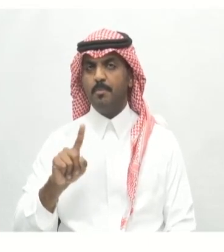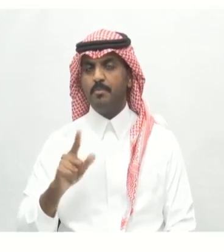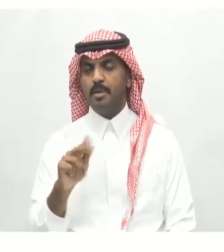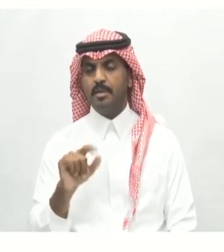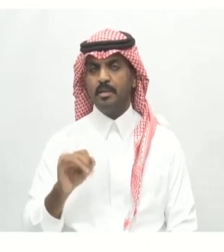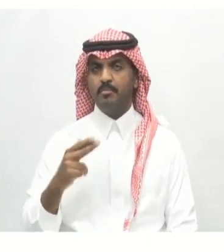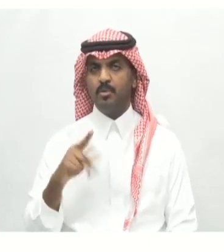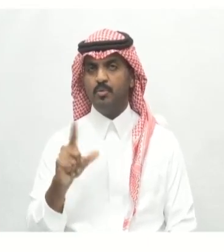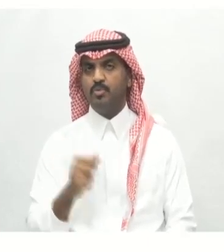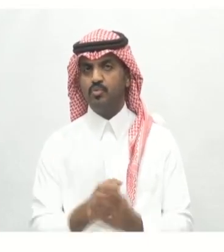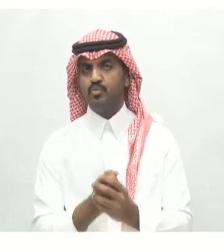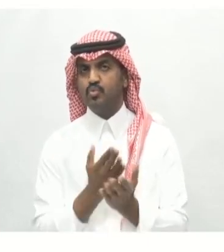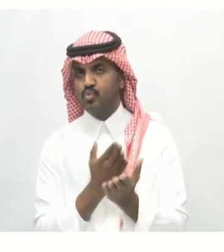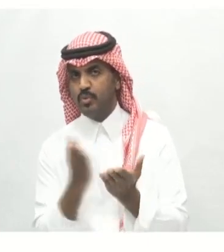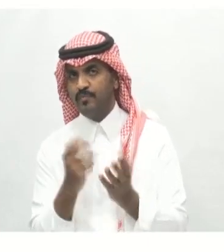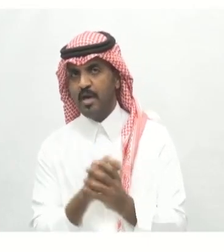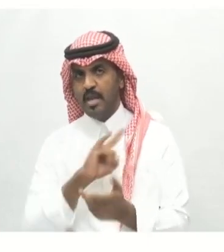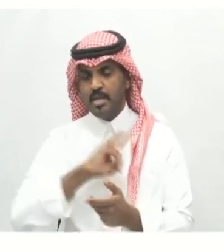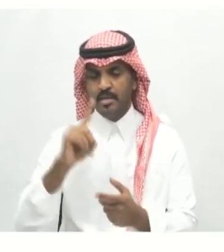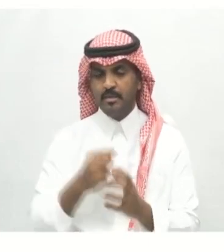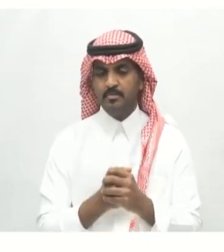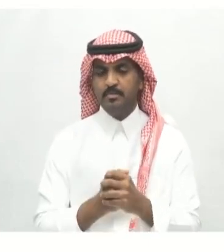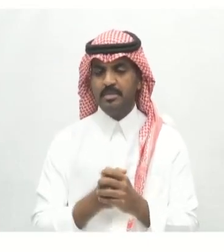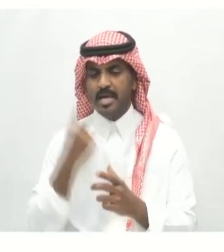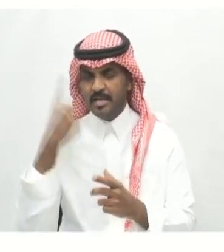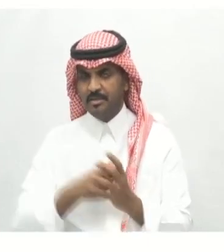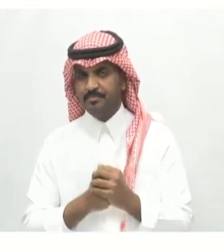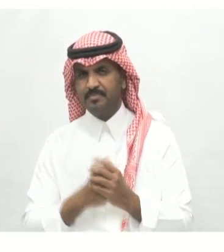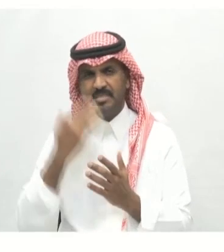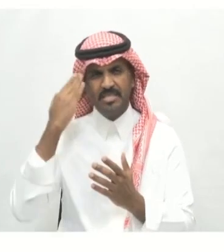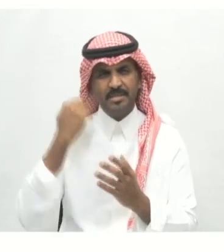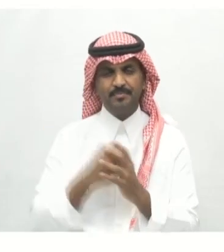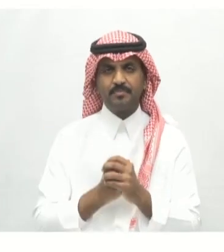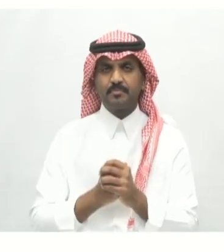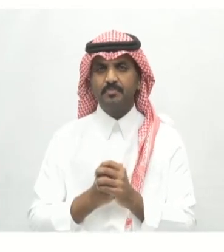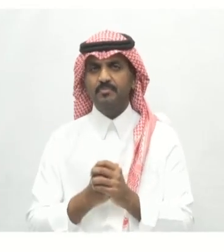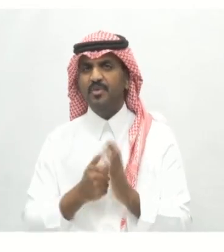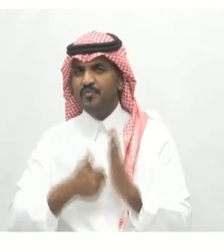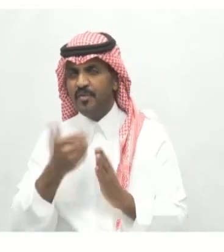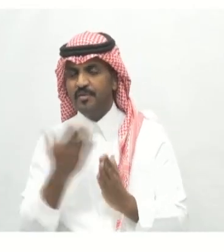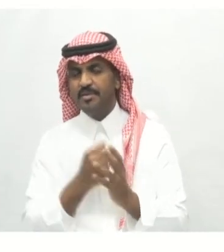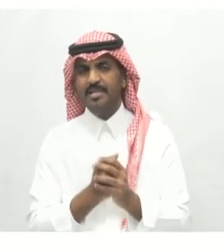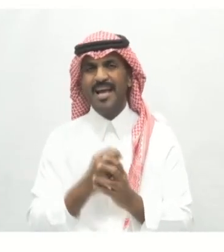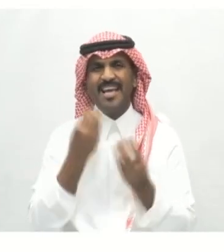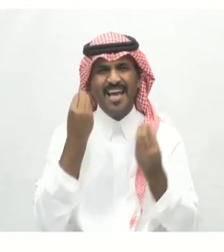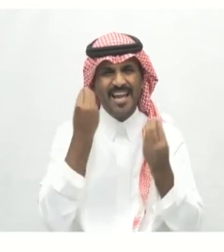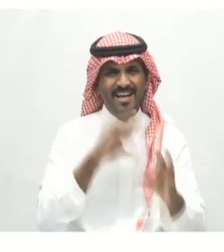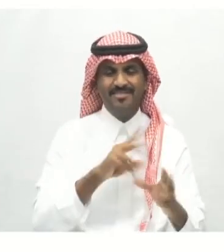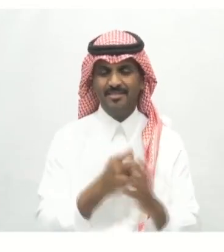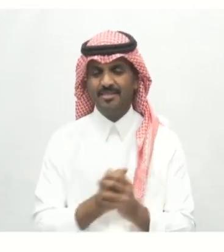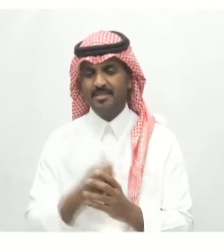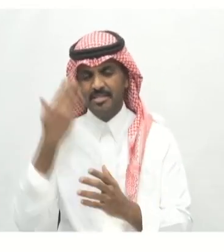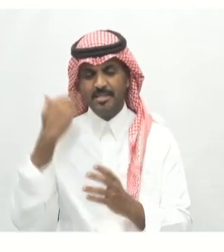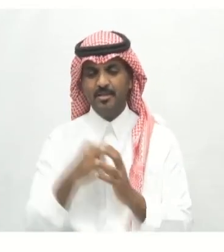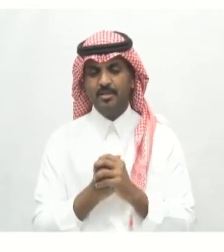هنا صرف النهي من تحريم نسيان الفضل الى كراهه نسيانه لماذا وذلك